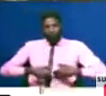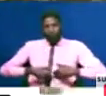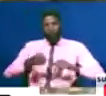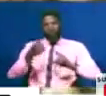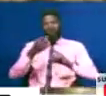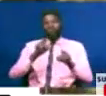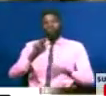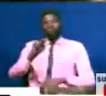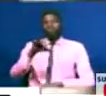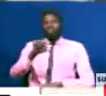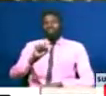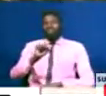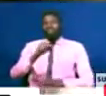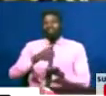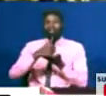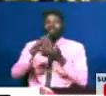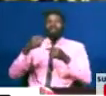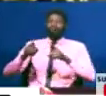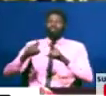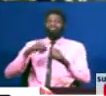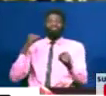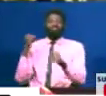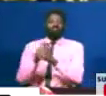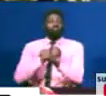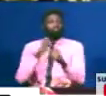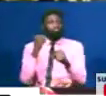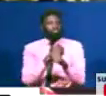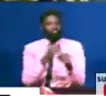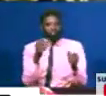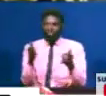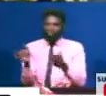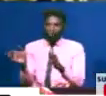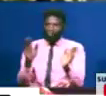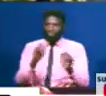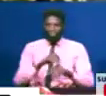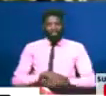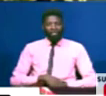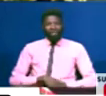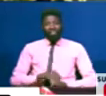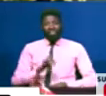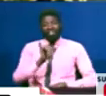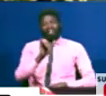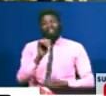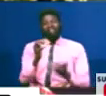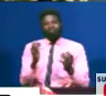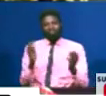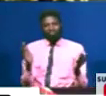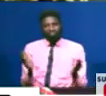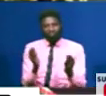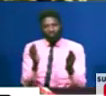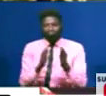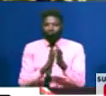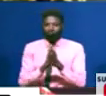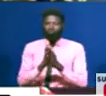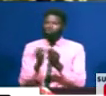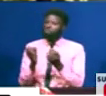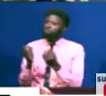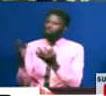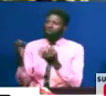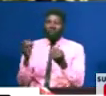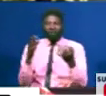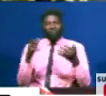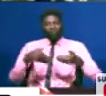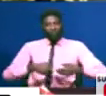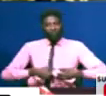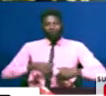NYS ili kuwawezesha kujipatia riziki. This should encourage and motivate many young Kenyans on